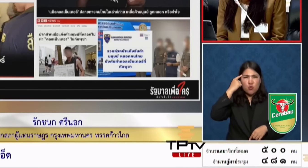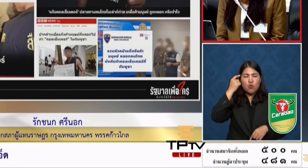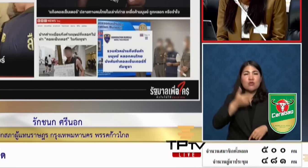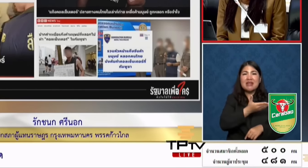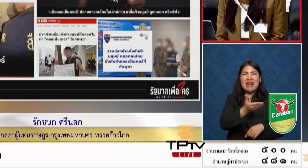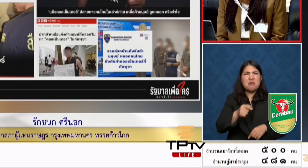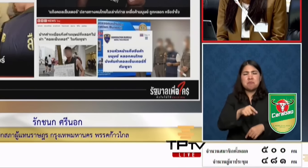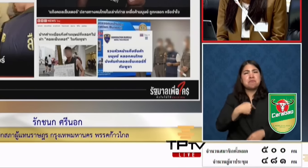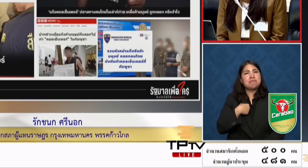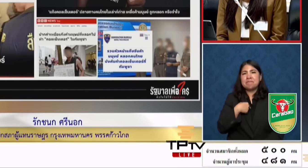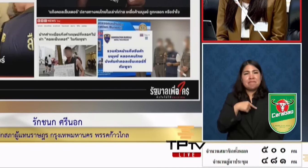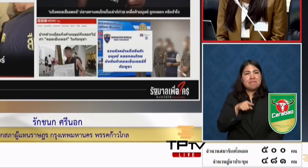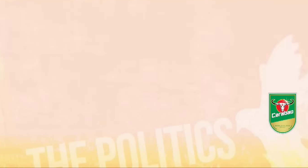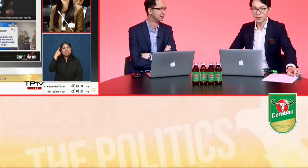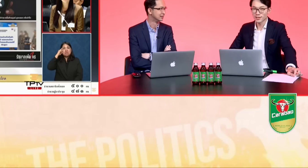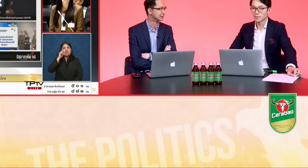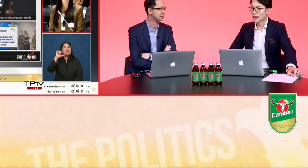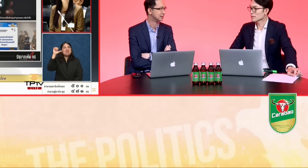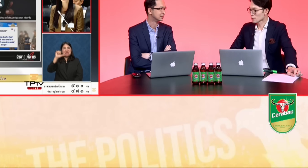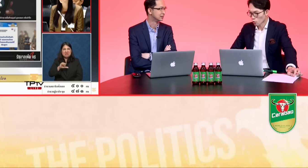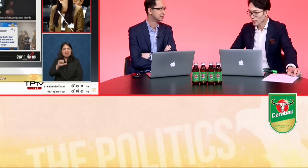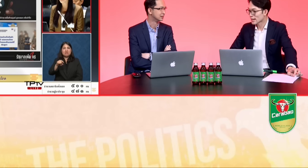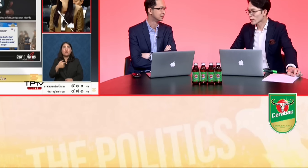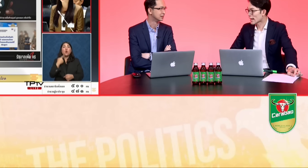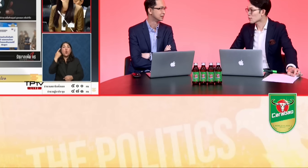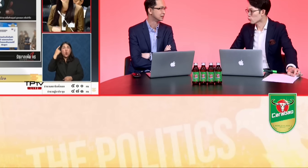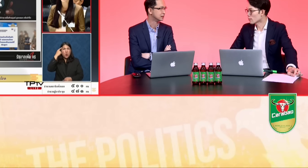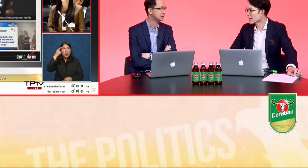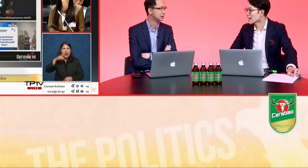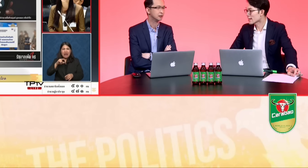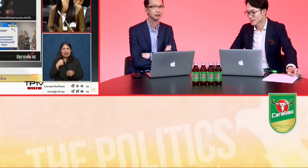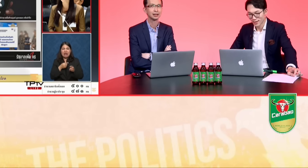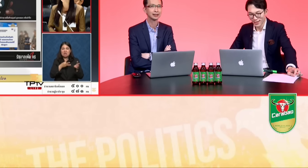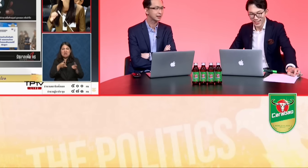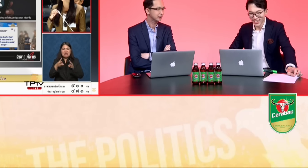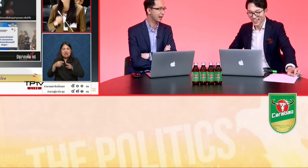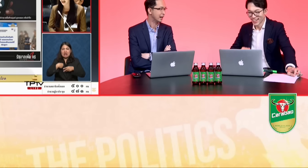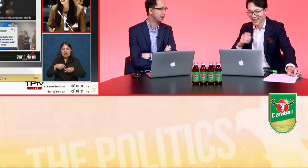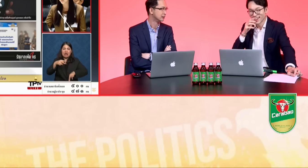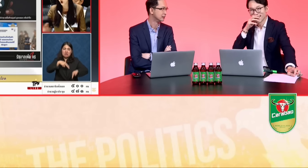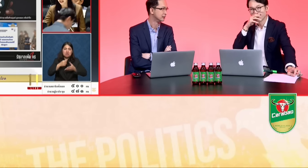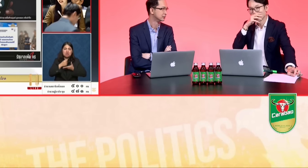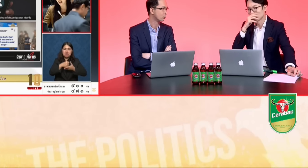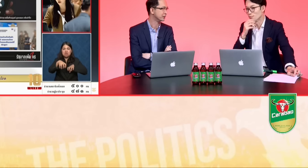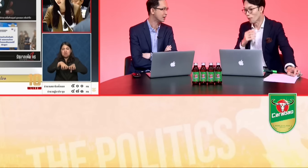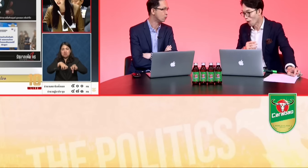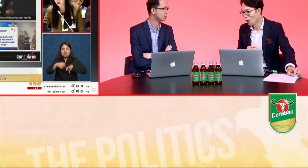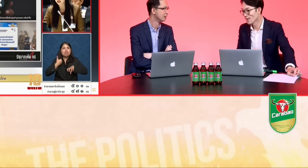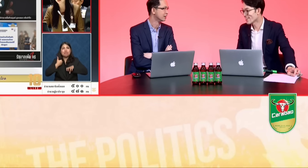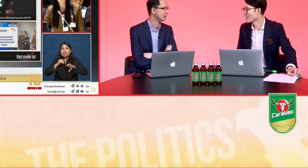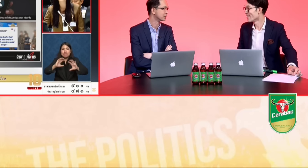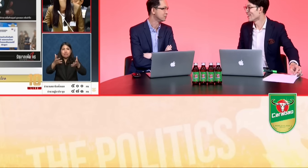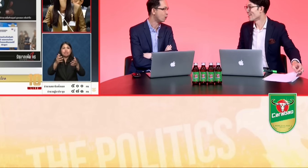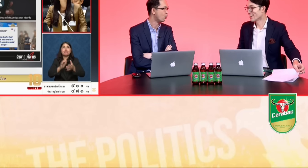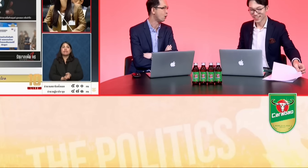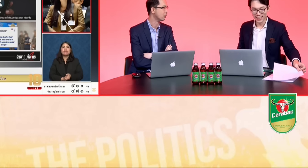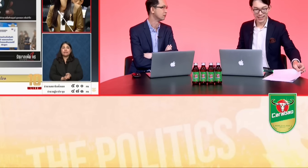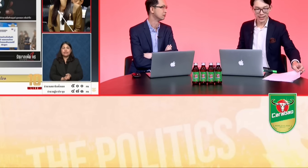แต่ละดอก ตึงมาก โอ้ตึงมากแต่งงว่าแกรอดการประท้วงมาได้ยังไง ตะแลตแตะทุกคนนั่ง โ